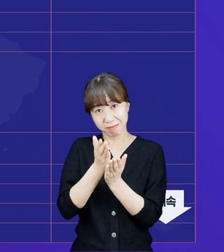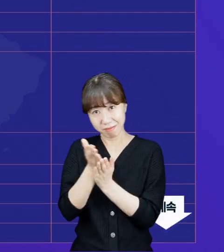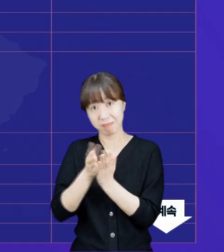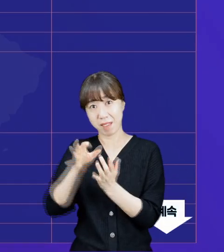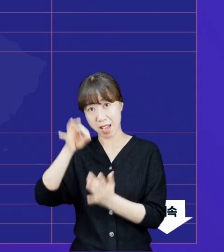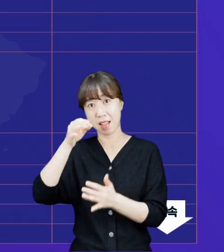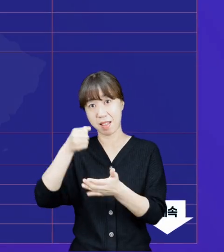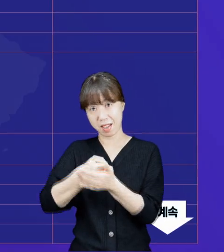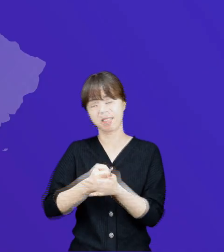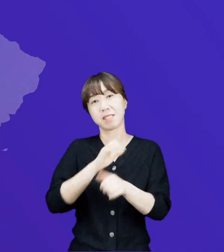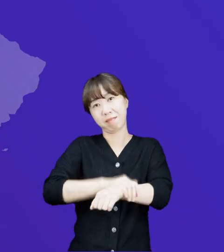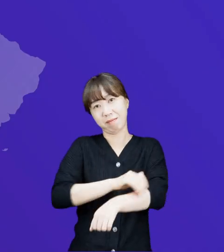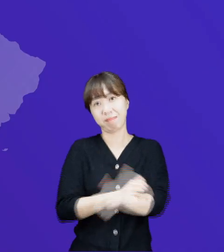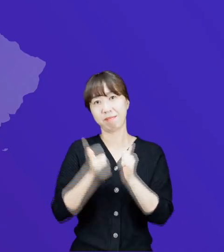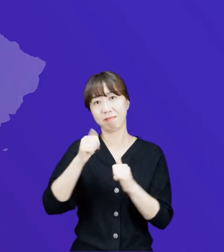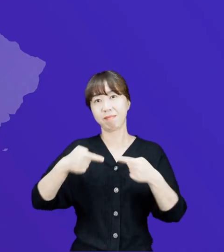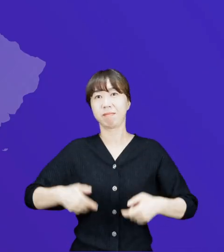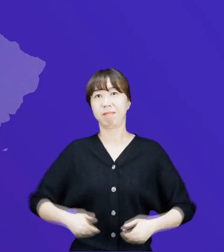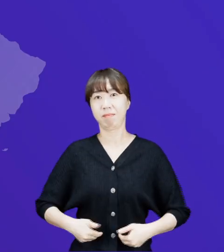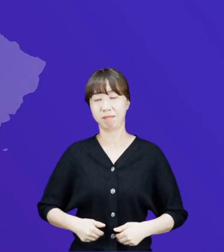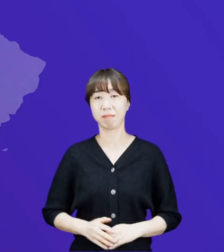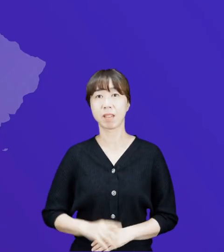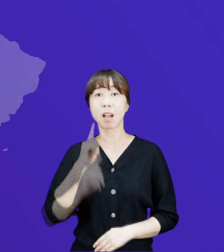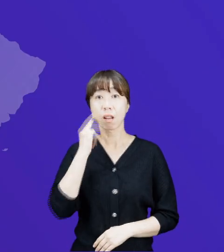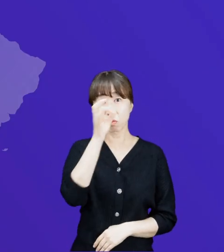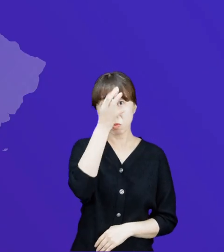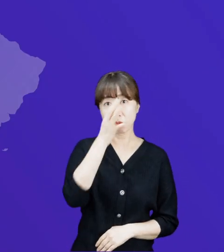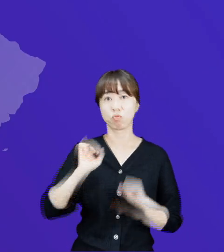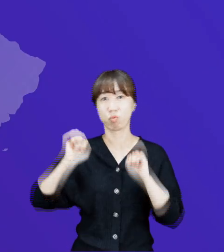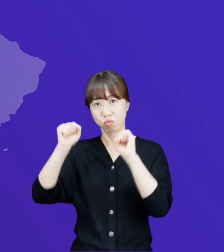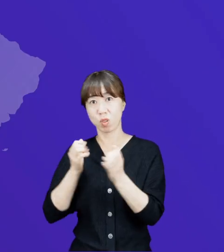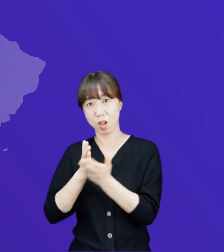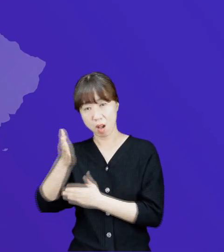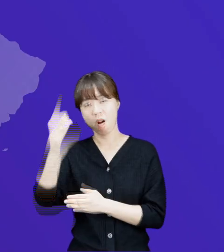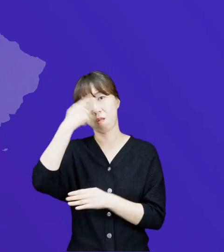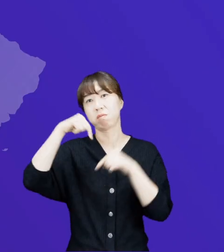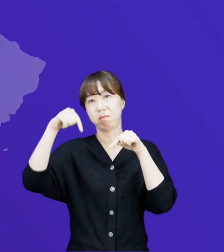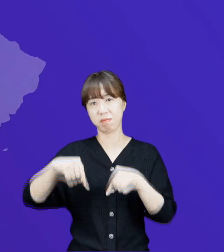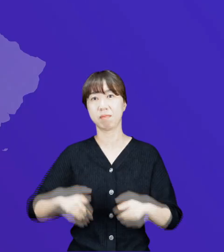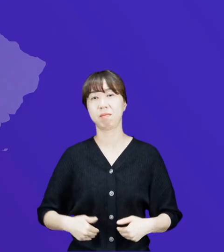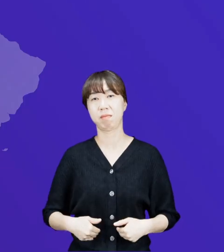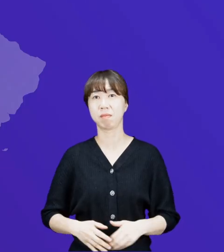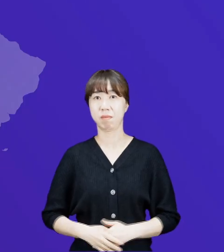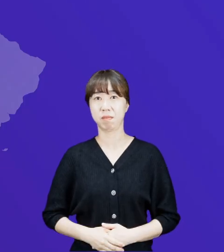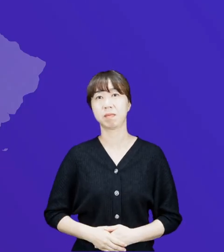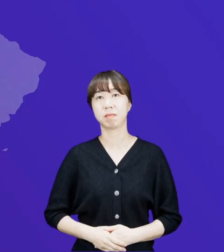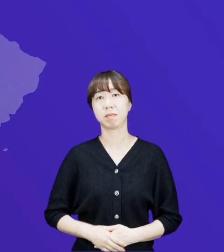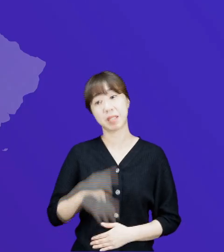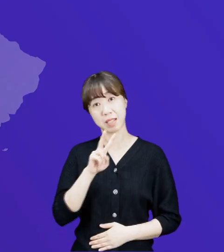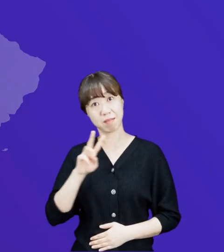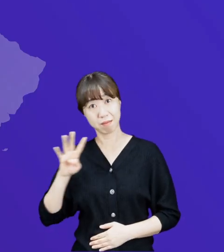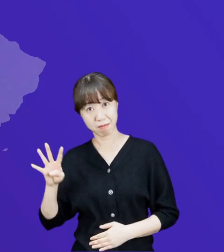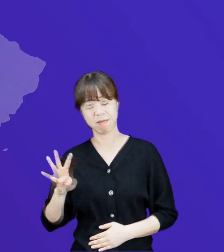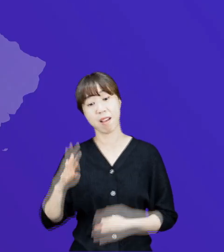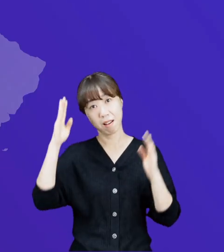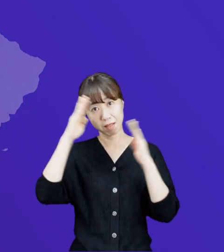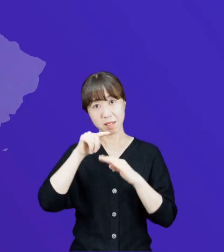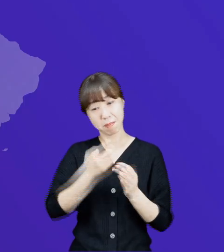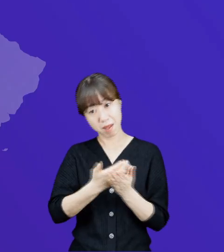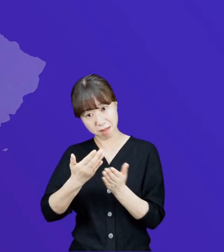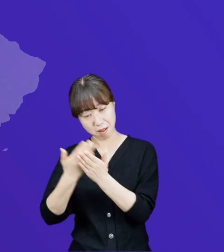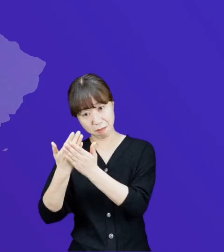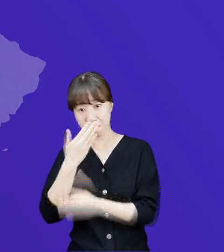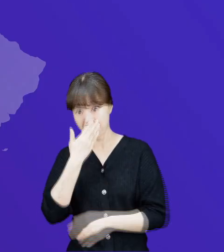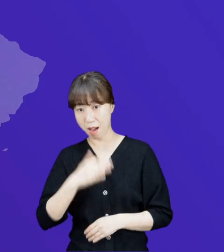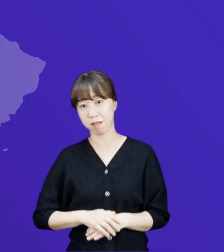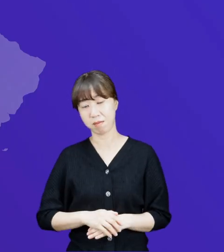실기고사를 치러야 합니다. 예술 크리에이티브학부와 체육학과는 면접고사를 진행합니다. 2에서 4인의 면접위원이 학생의 발전